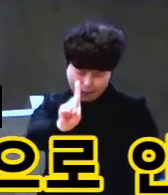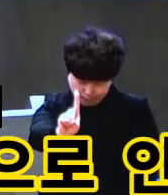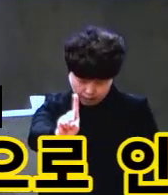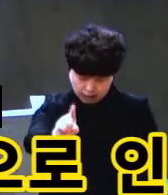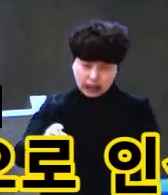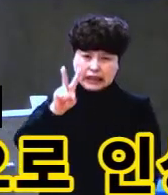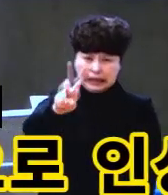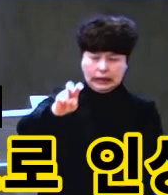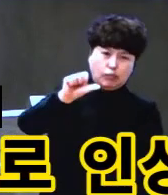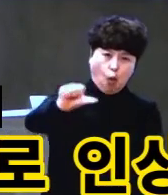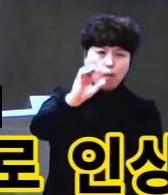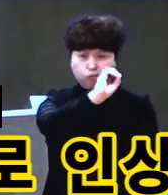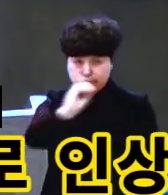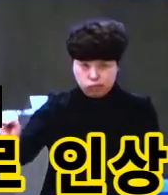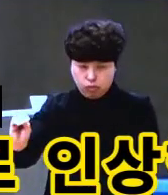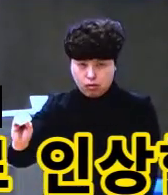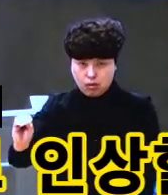25%를 일괄